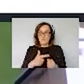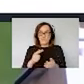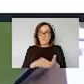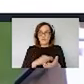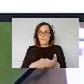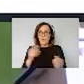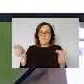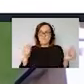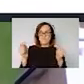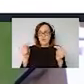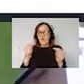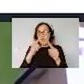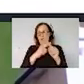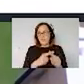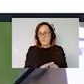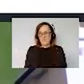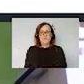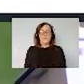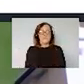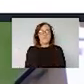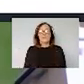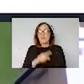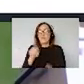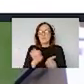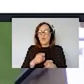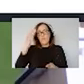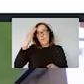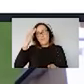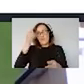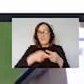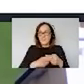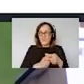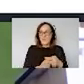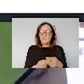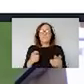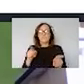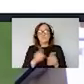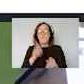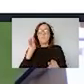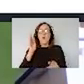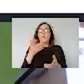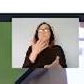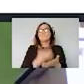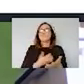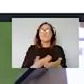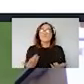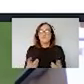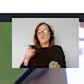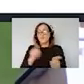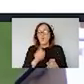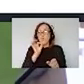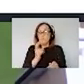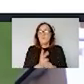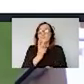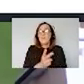omawiania ankiet. Państwo też poznawali w tym momencie oczywiście narzędzie, w związku z czym też to temu służyło, natomiast też to był dobry wstęp dla